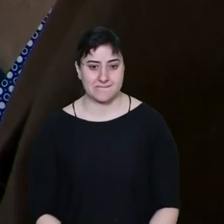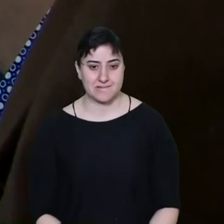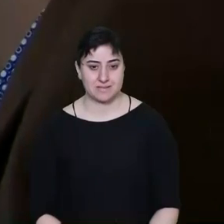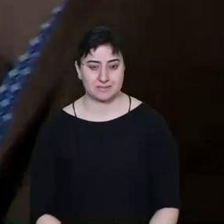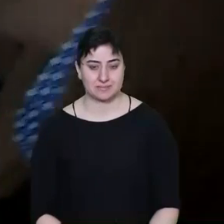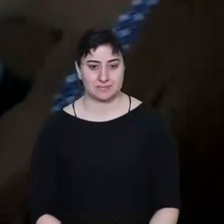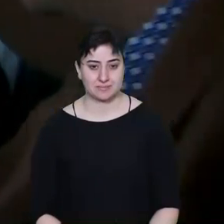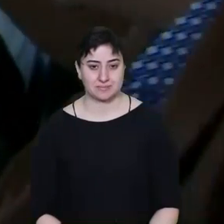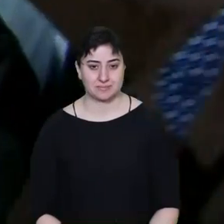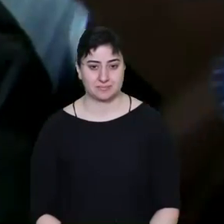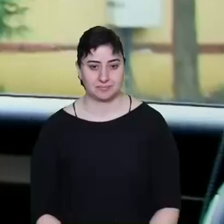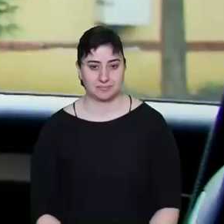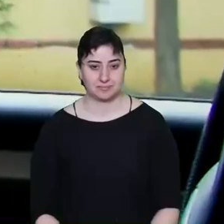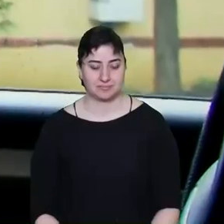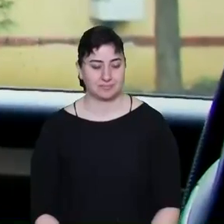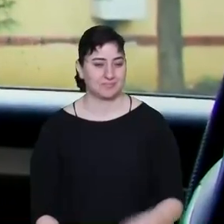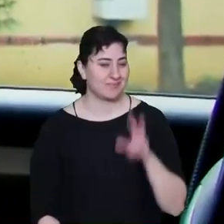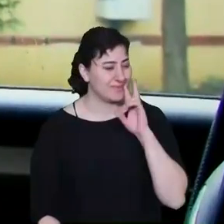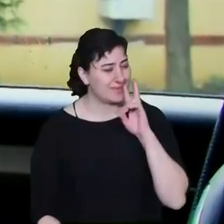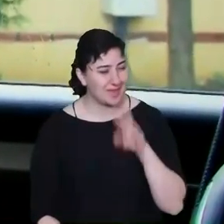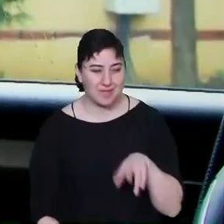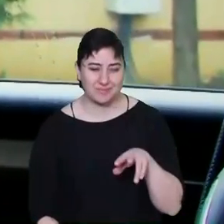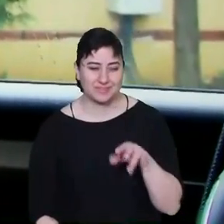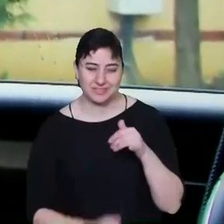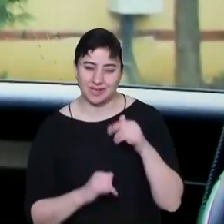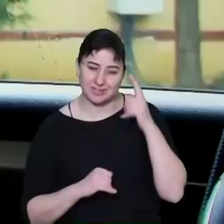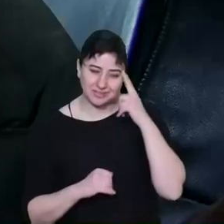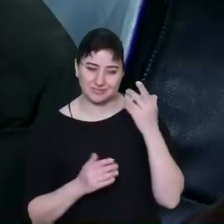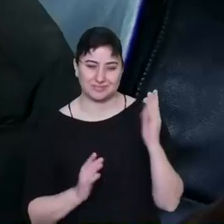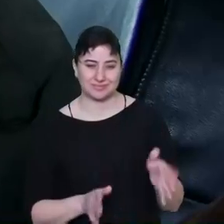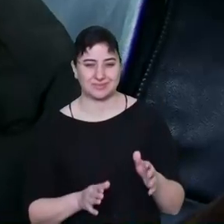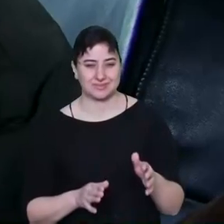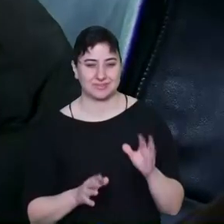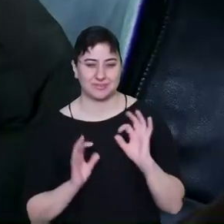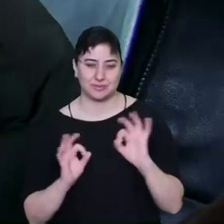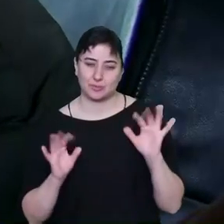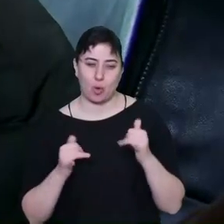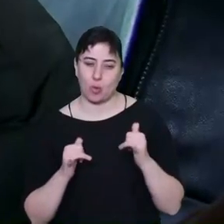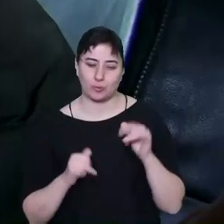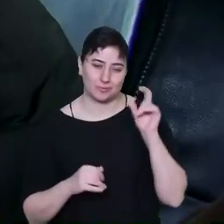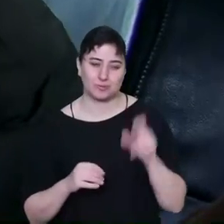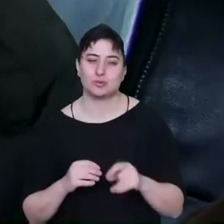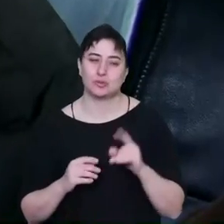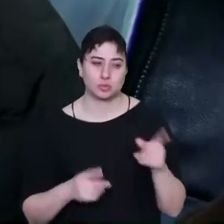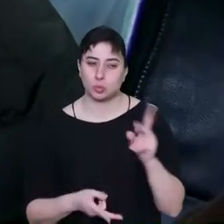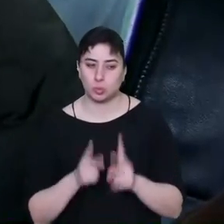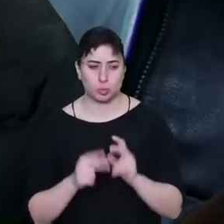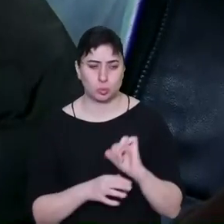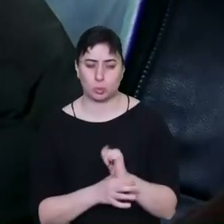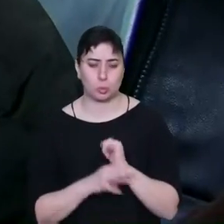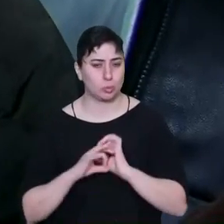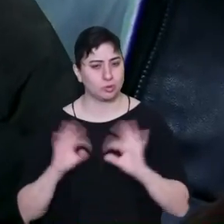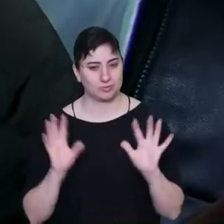birden gülmeye başladı. Yeminle zayi zannediyordum az daha. Çok güzel oynadım. Aktörlerin